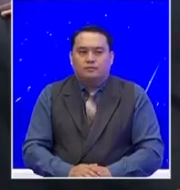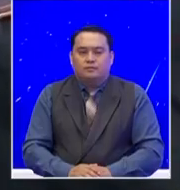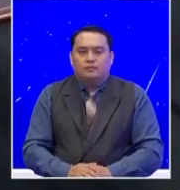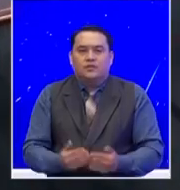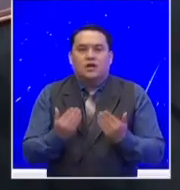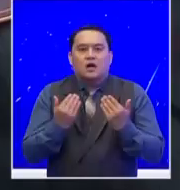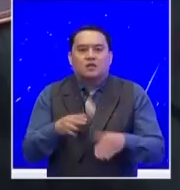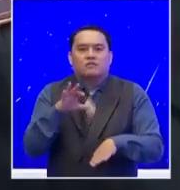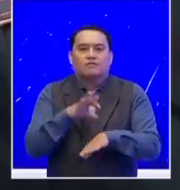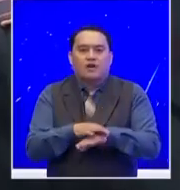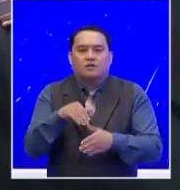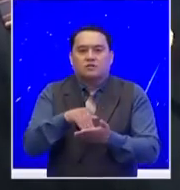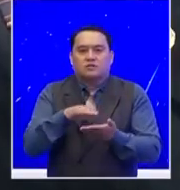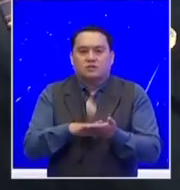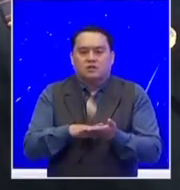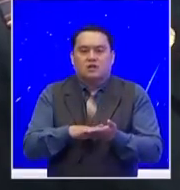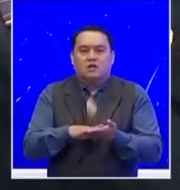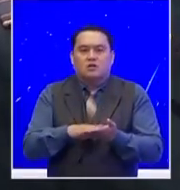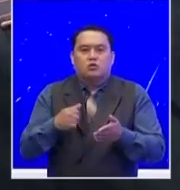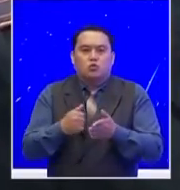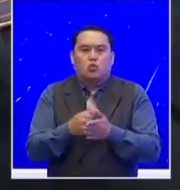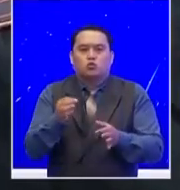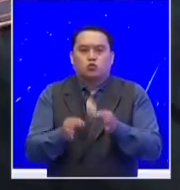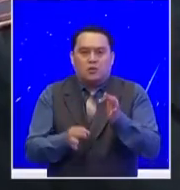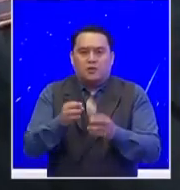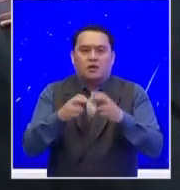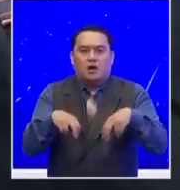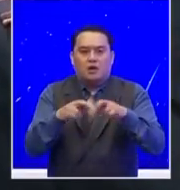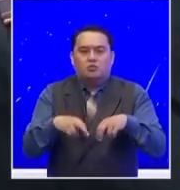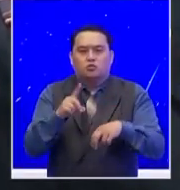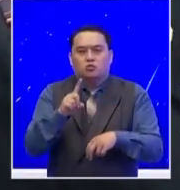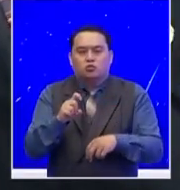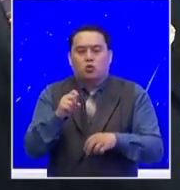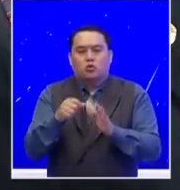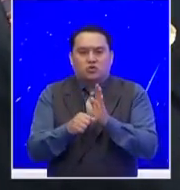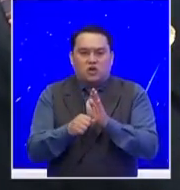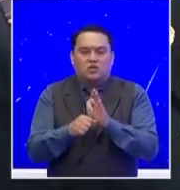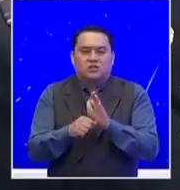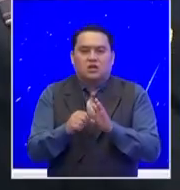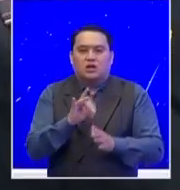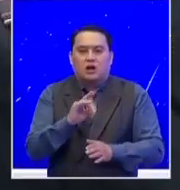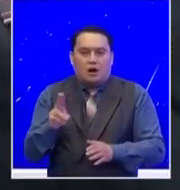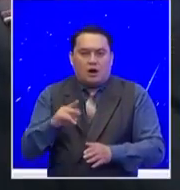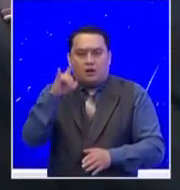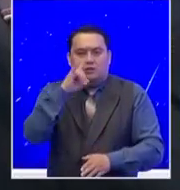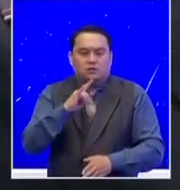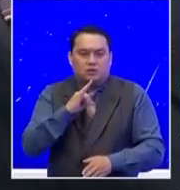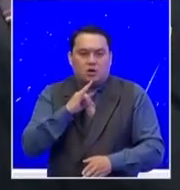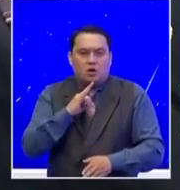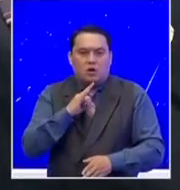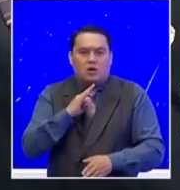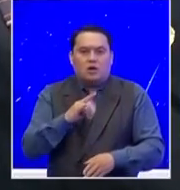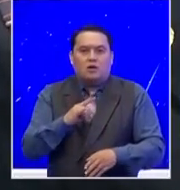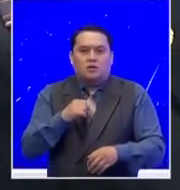Данный факт зарегистрирован в Единый реестр досудебного расследования по статье 106, часть 1 Уголовного кодекса Республики Казахстан